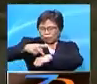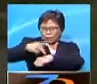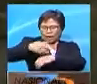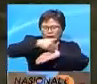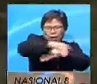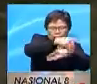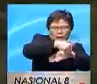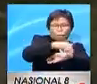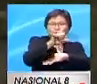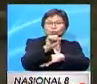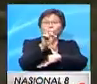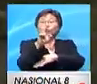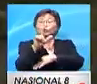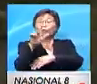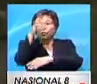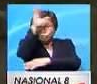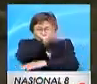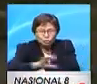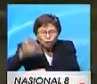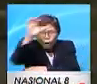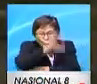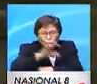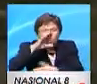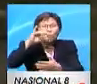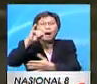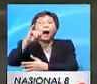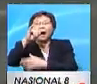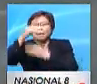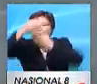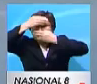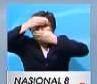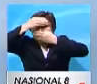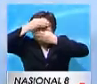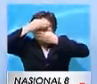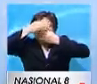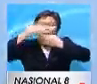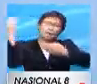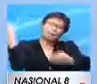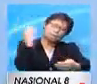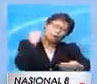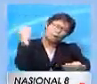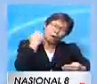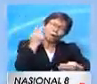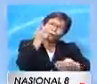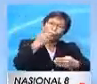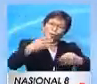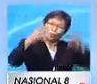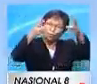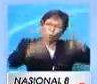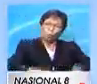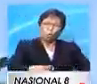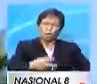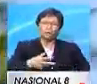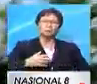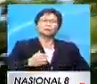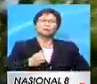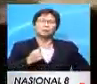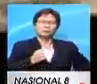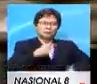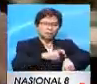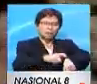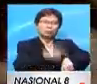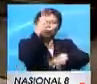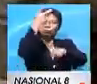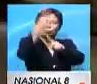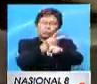dikerah ke Sulu untuk memburu militan Abu sayaf yang memenggal kepala dua warga Kanada dalam tempoh du bulan